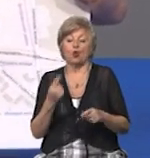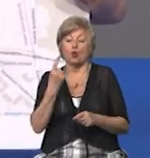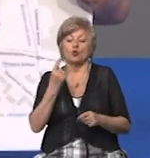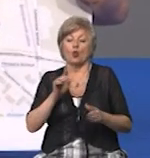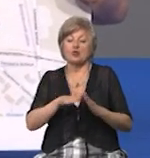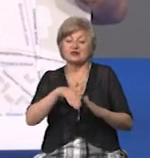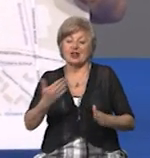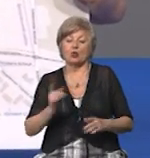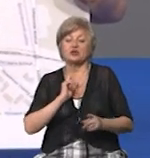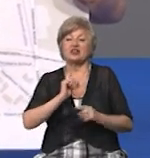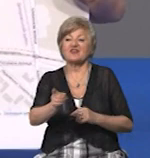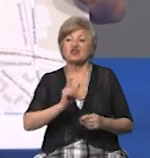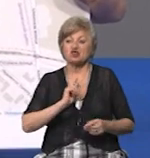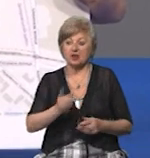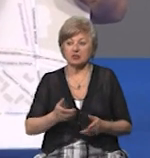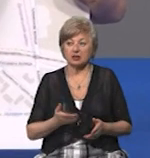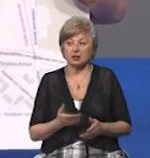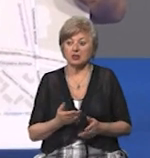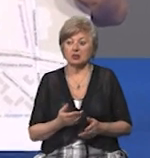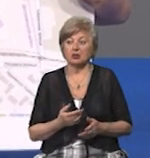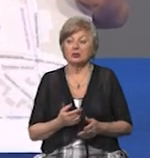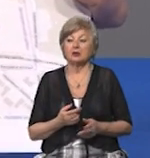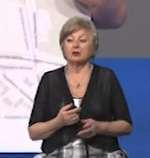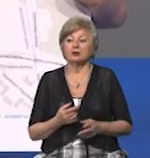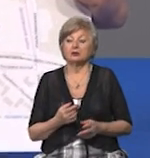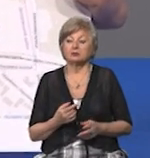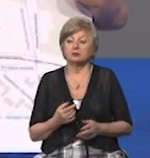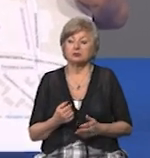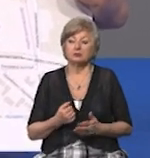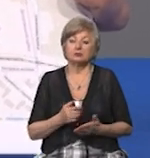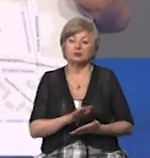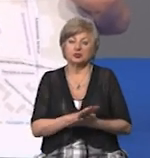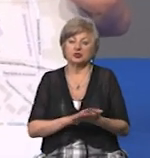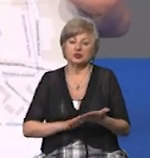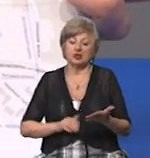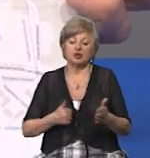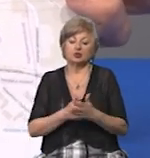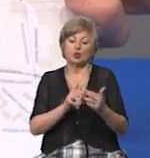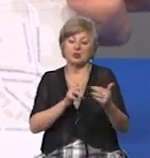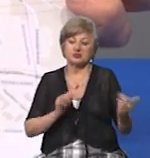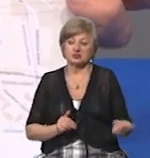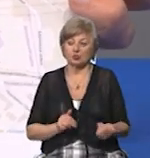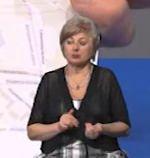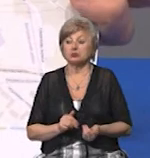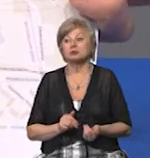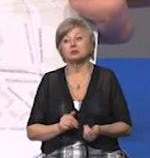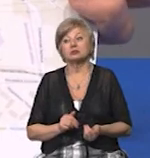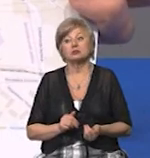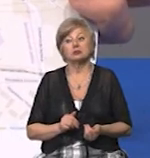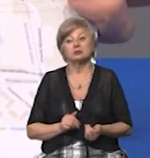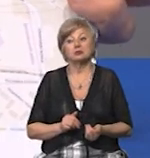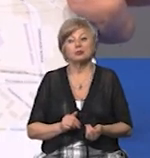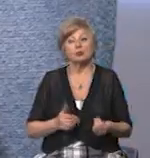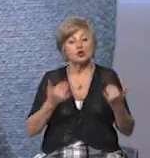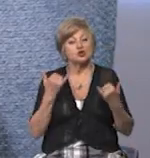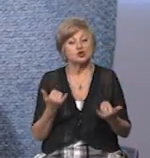односторонній рух, звідси від трикутника алюмінієвого і далі сюди до мостів. Ну, до речі, сказано, що тепер від сьогоднішнього